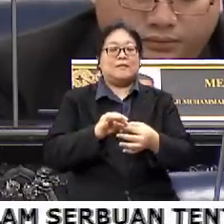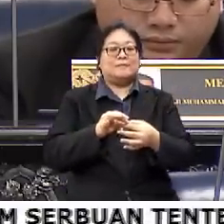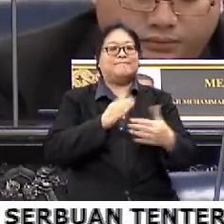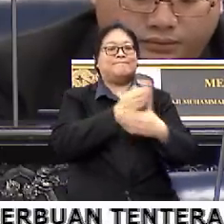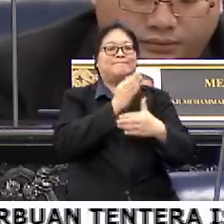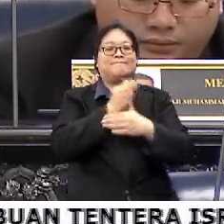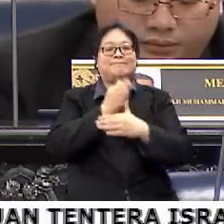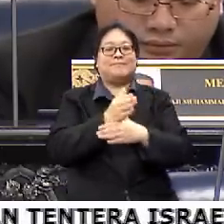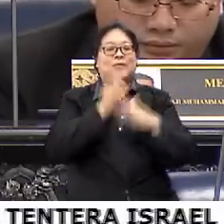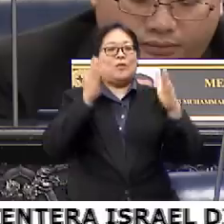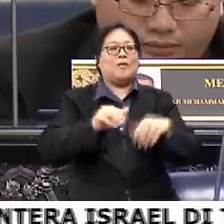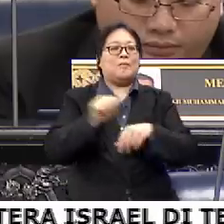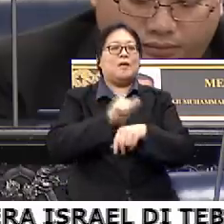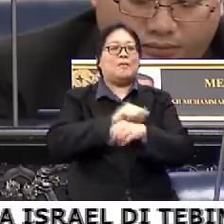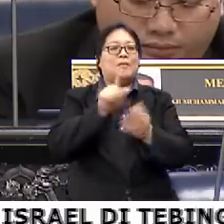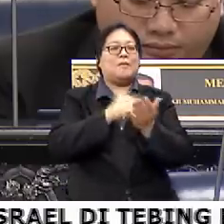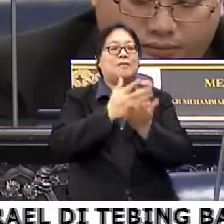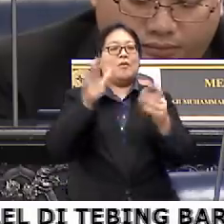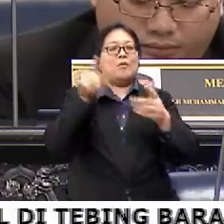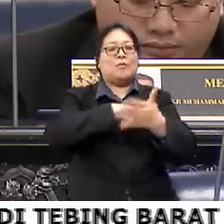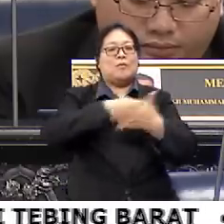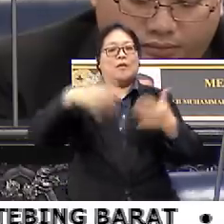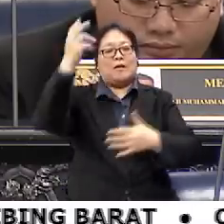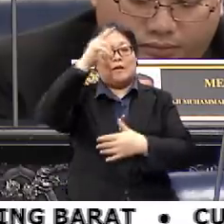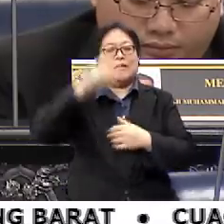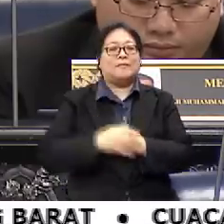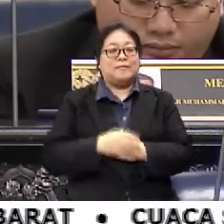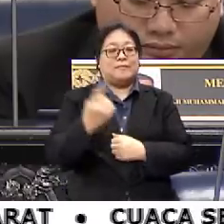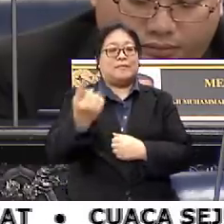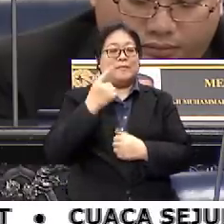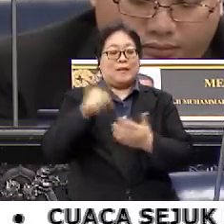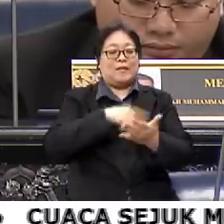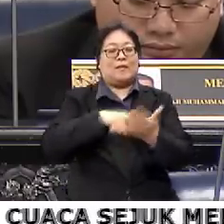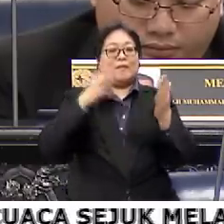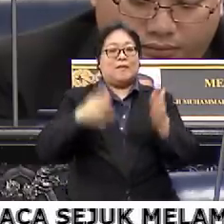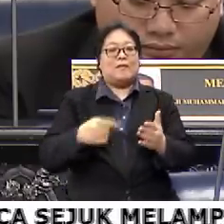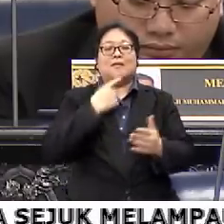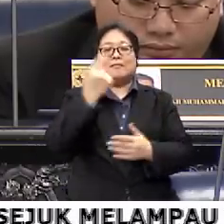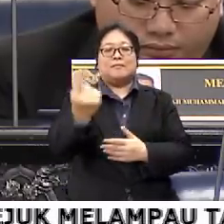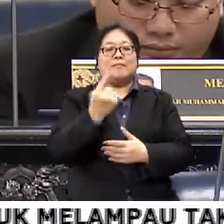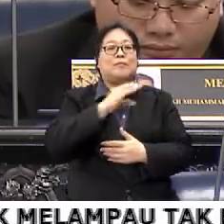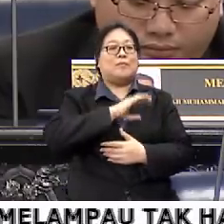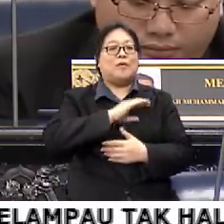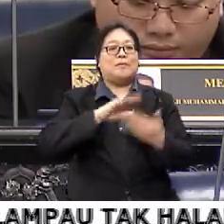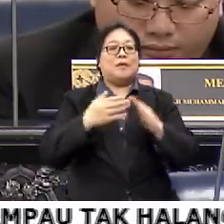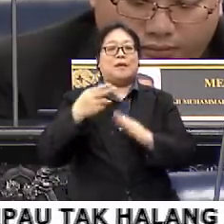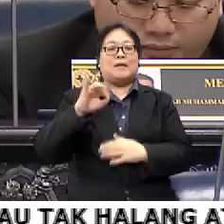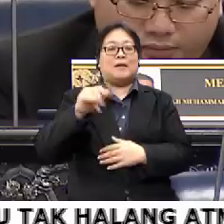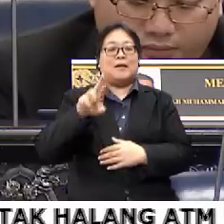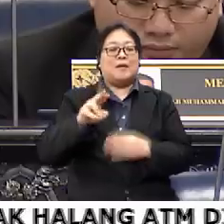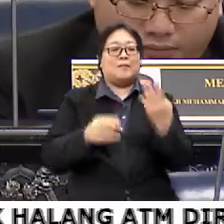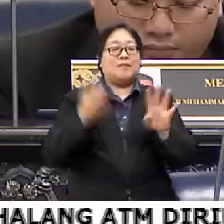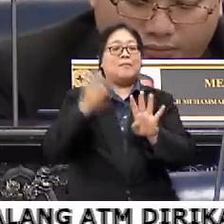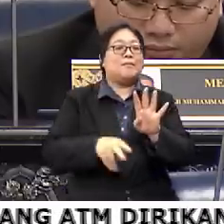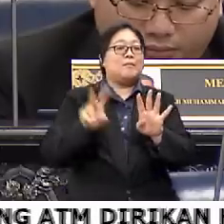intimidasi terhadap pengamal media yang mengkritik kerajaan. Seorang aktivis media sosial diminta hadir ke Balai Polis Bandar Hilir pada 14